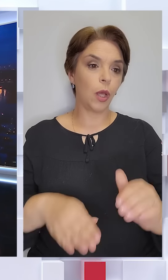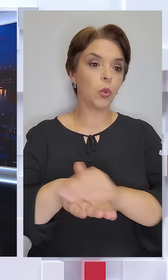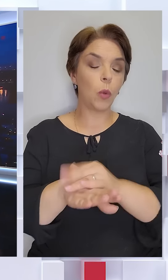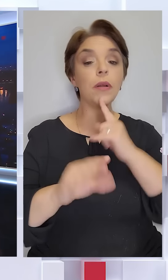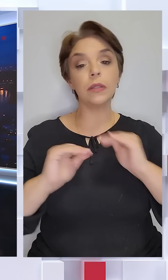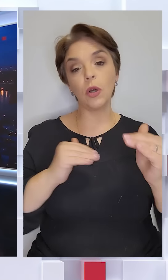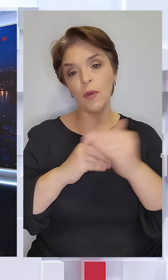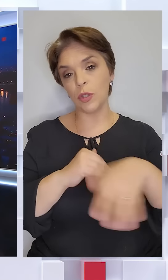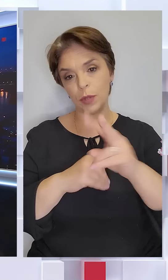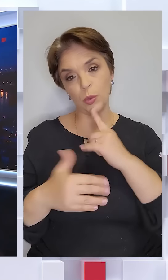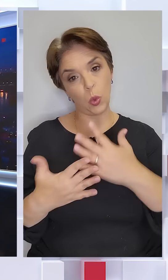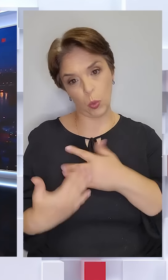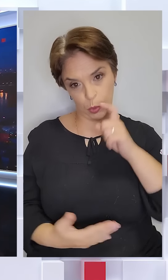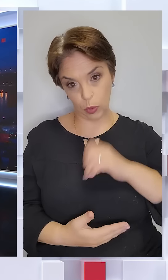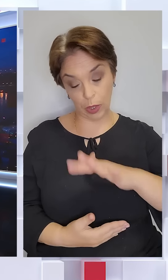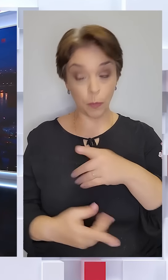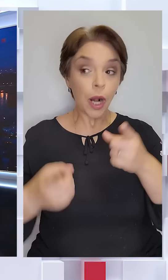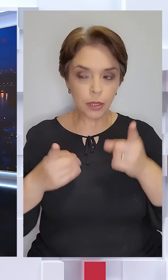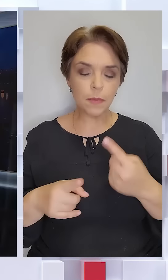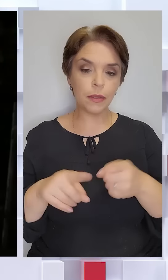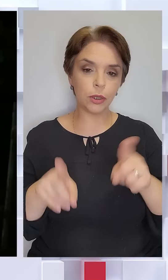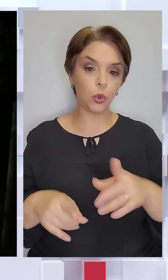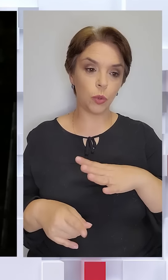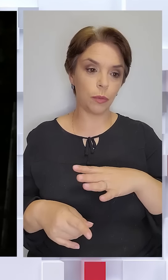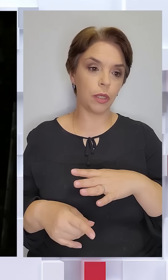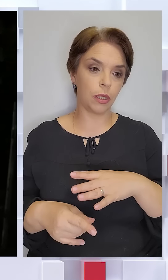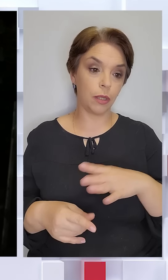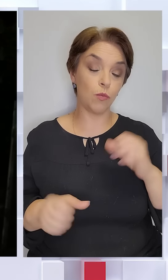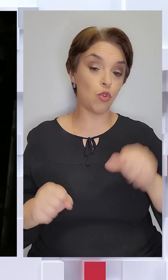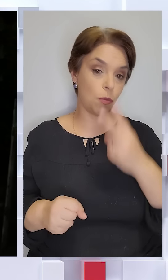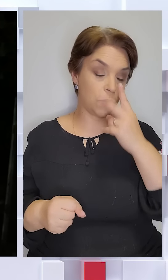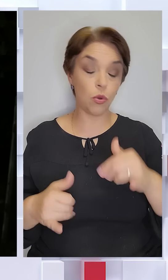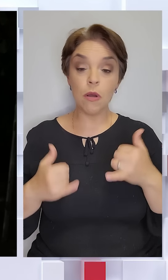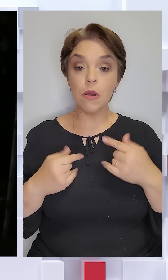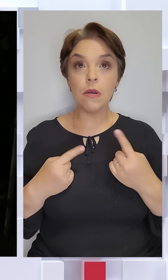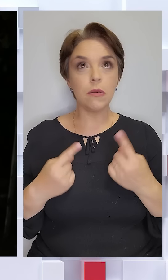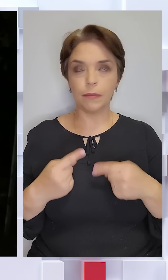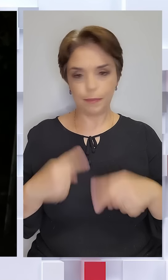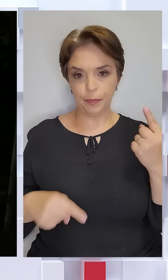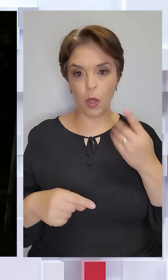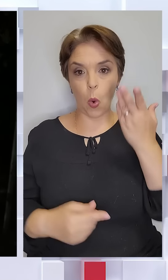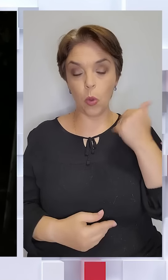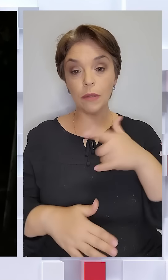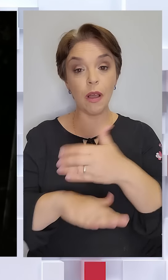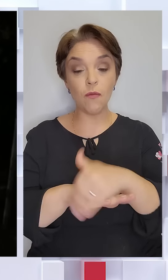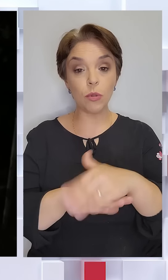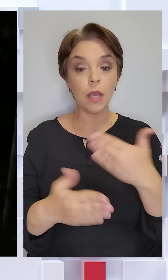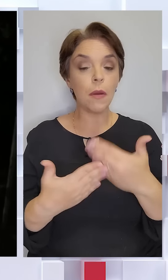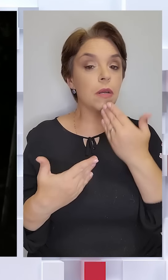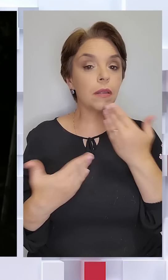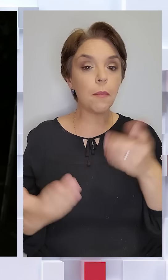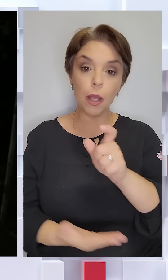Доброго і тихого вечора усім, хто любить Україну. Ну, насправді, це те, що ми можемо бачити, цю разючу різницю, коли на вулицях